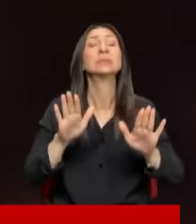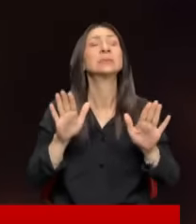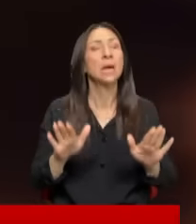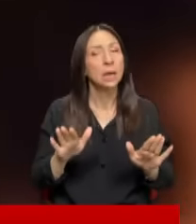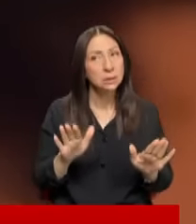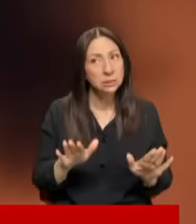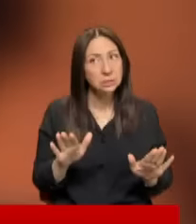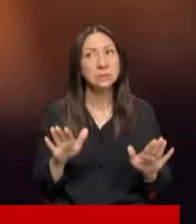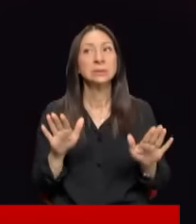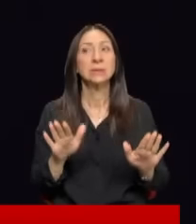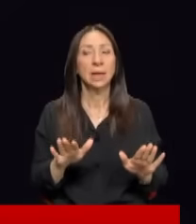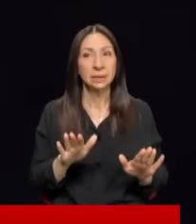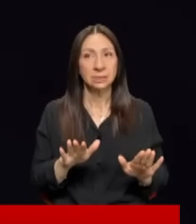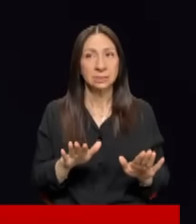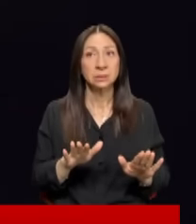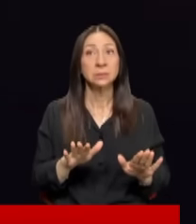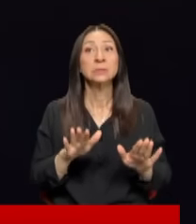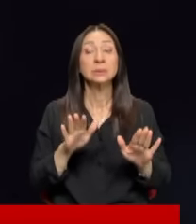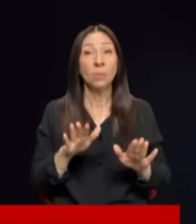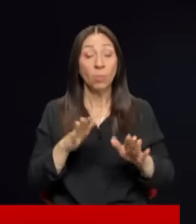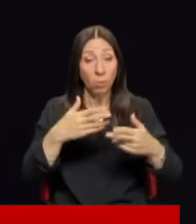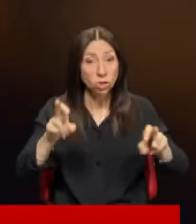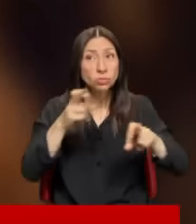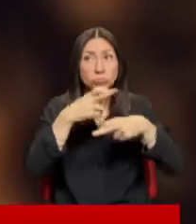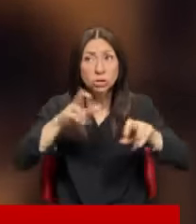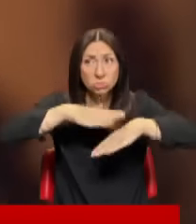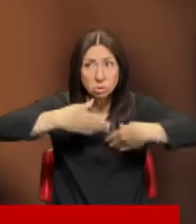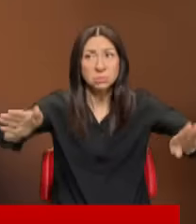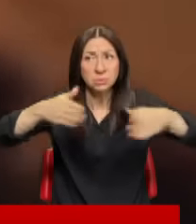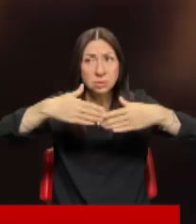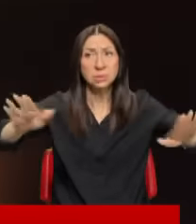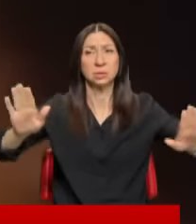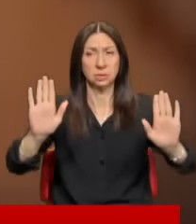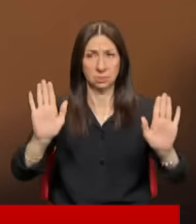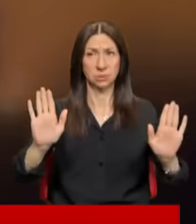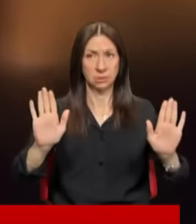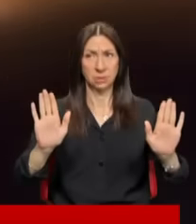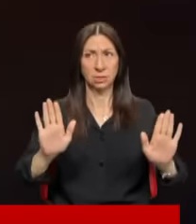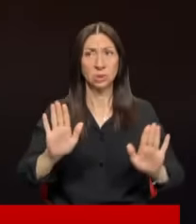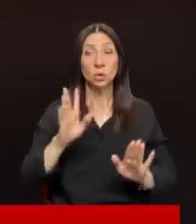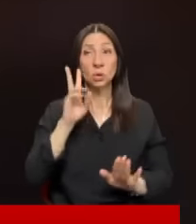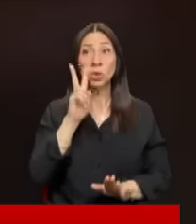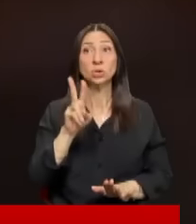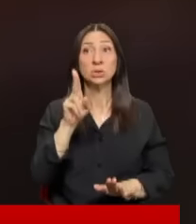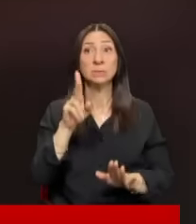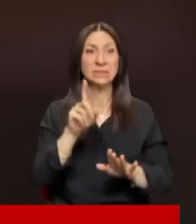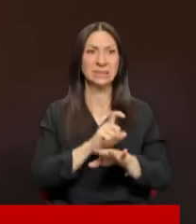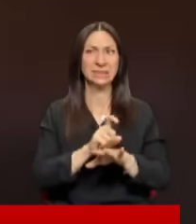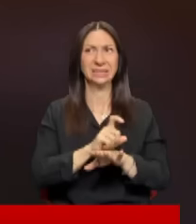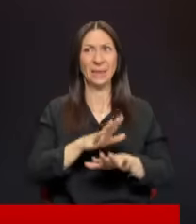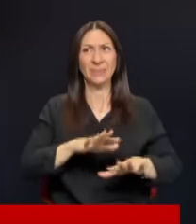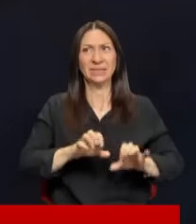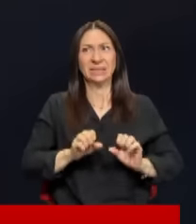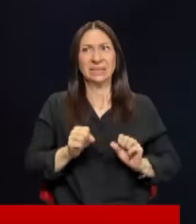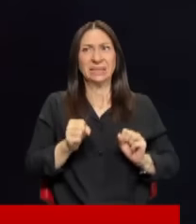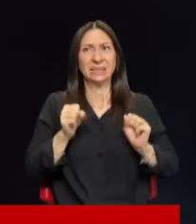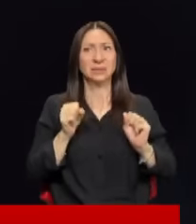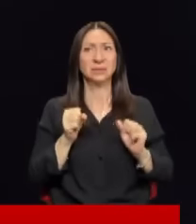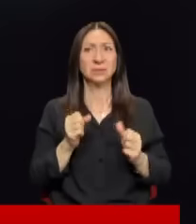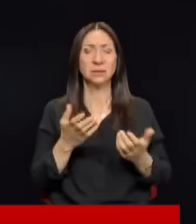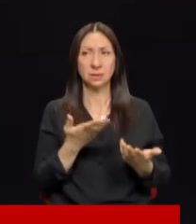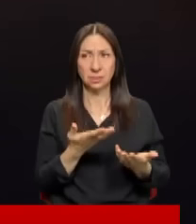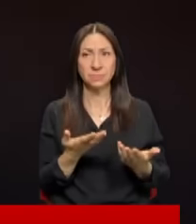sakin. Sakin. Buradayız. Boşalt, boşalt, bana boşalt. Gördüğünüz gibi gergin. Herkes gergin.